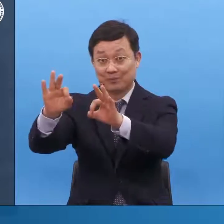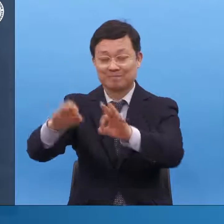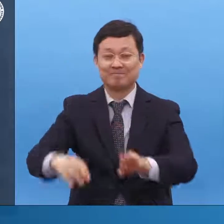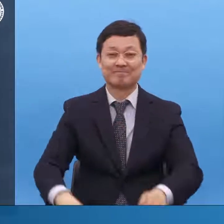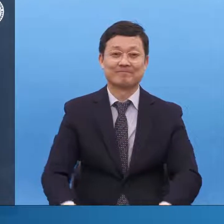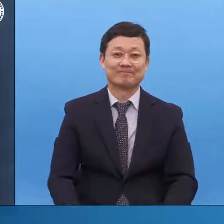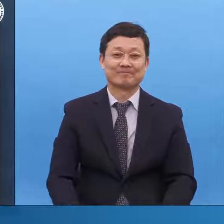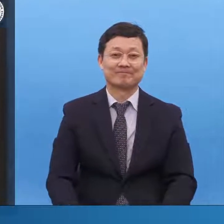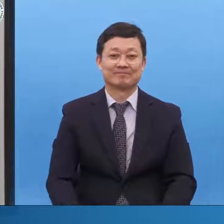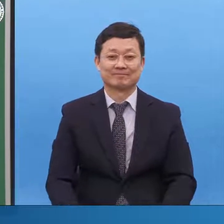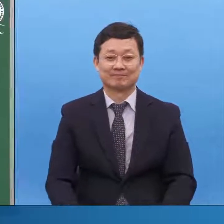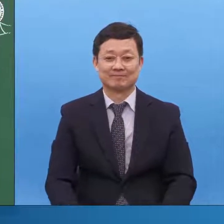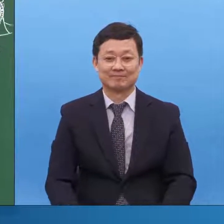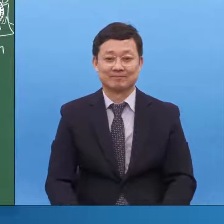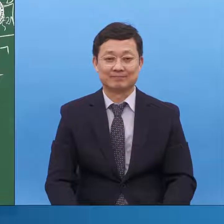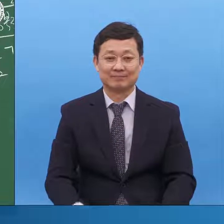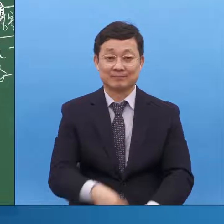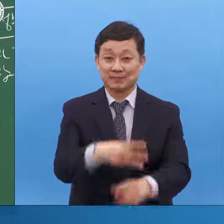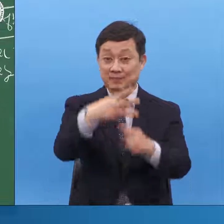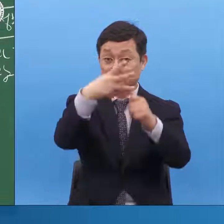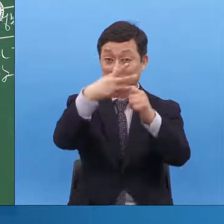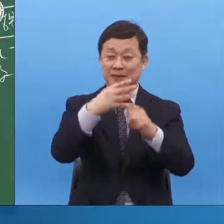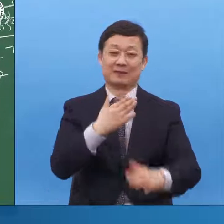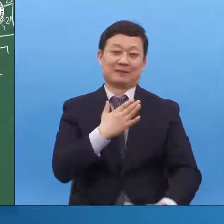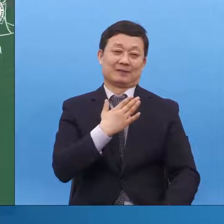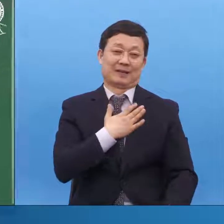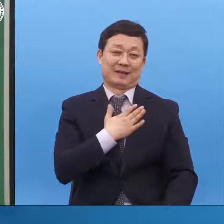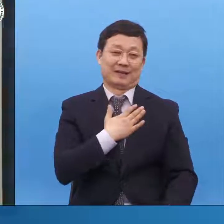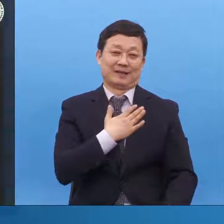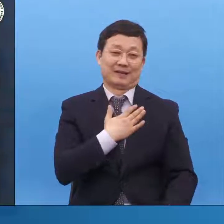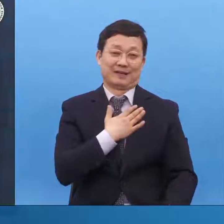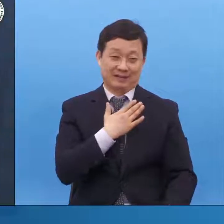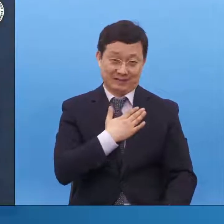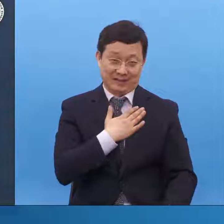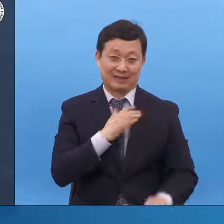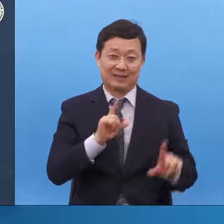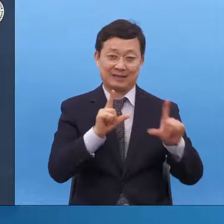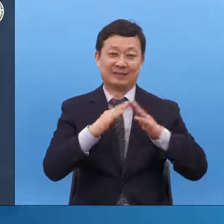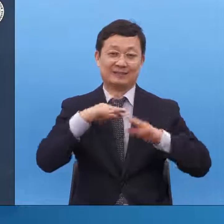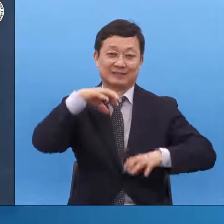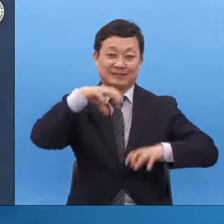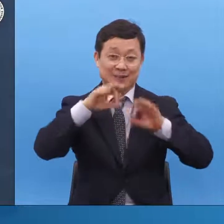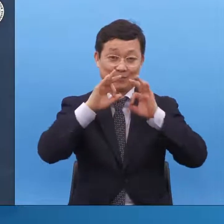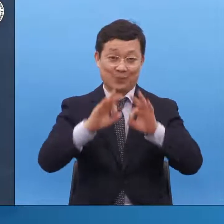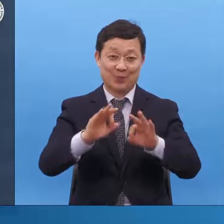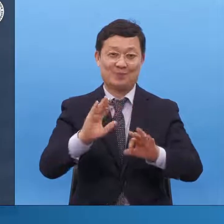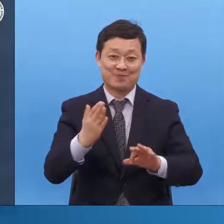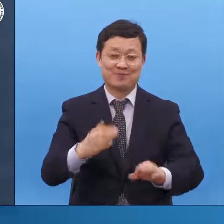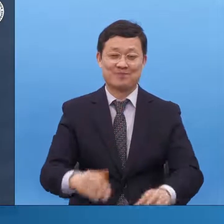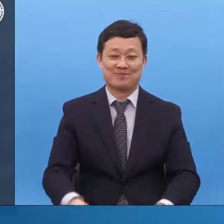그 다음에 나의 현장을 다 보고. And lastly, your own field.